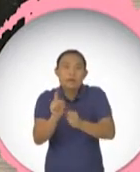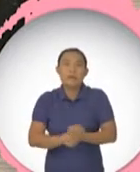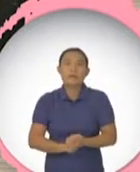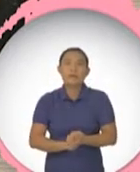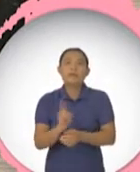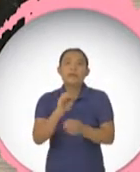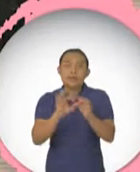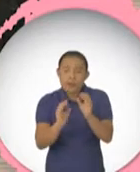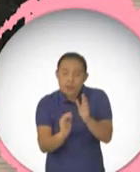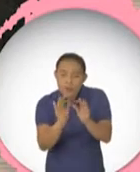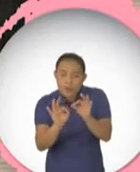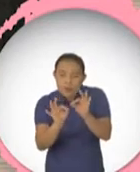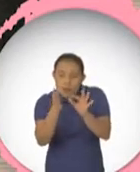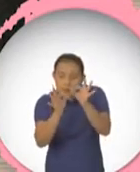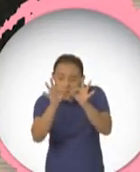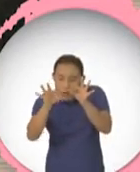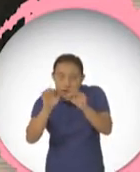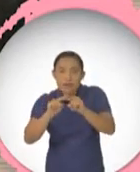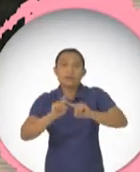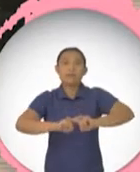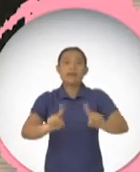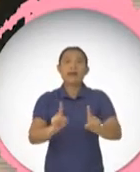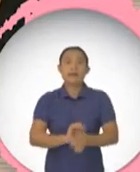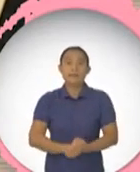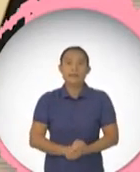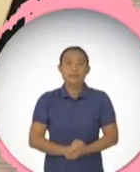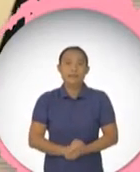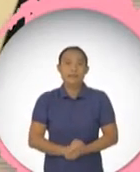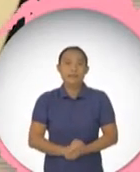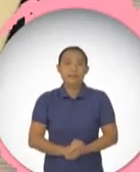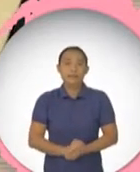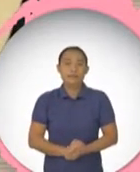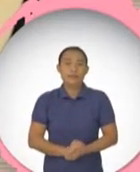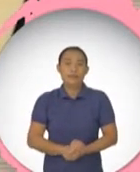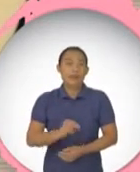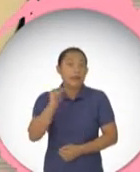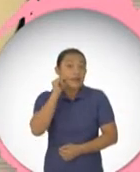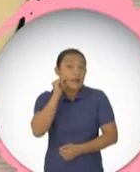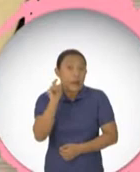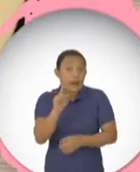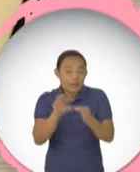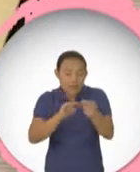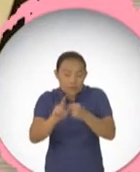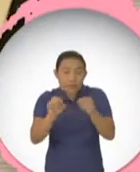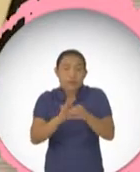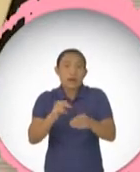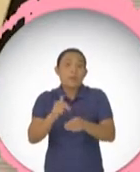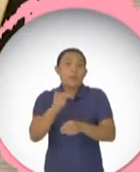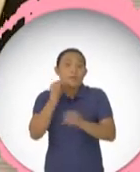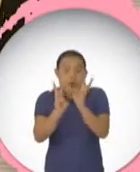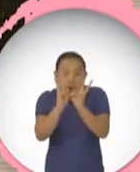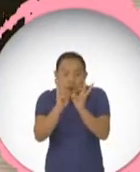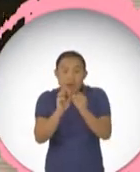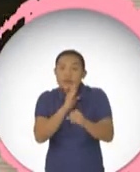างกันคือถ้าใช้น้ำมันจะละลายได้ง่ายค่ะแล้วก็มันก็จะทำให้เวลาเอาไปอบอะค่ะมันจะทำให้น้ำตาลมันเ